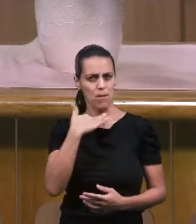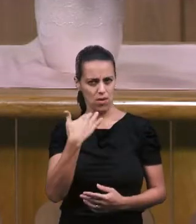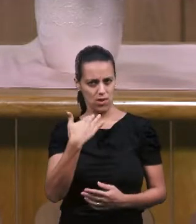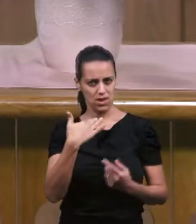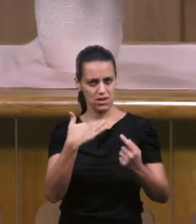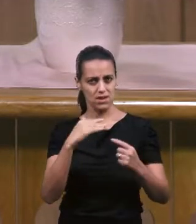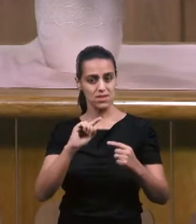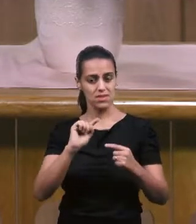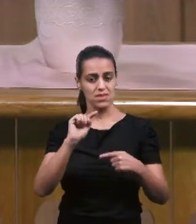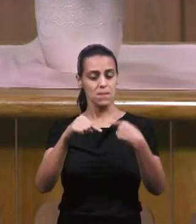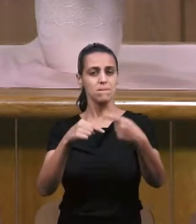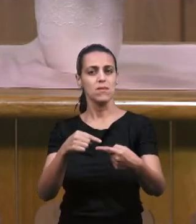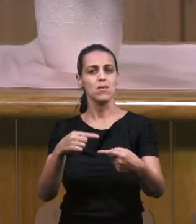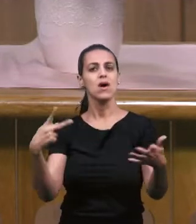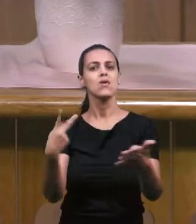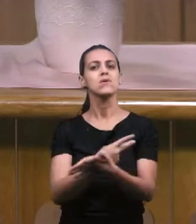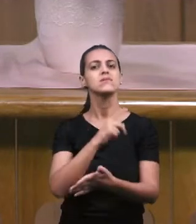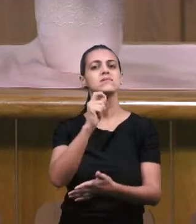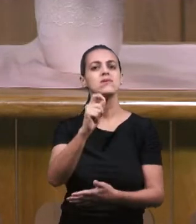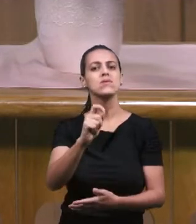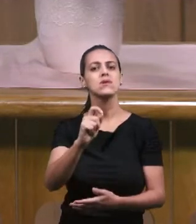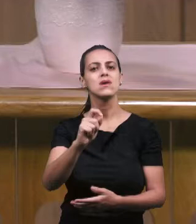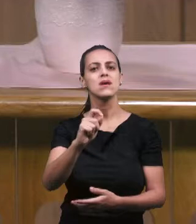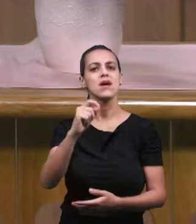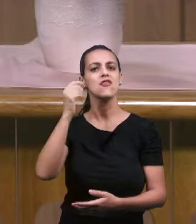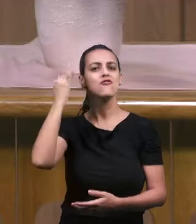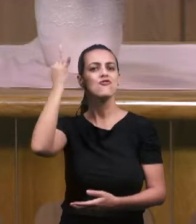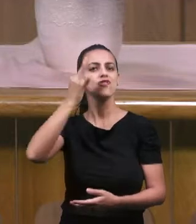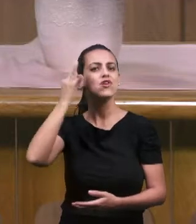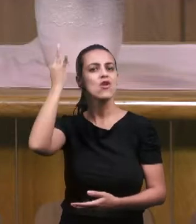donc les philosophes sont arrivés